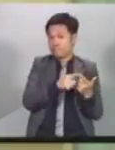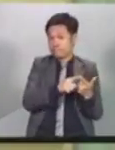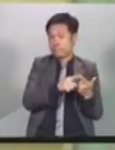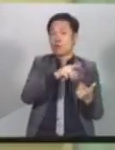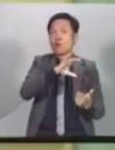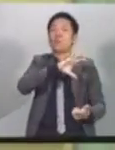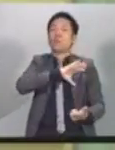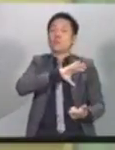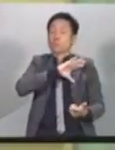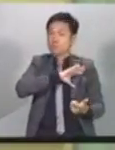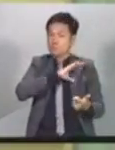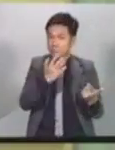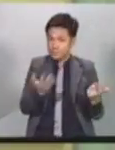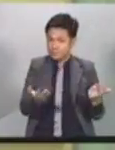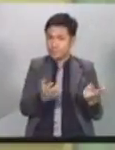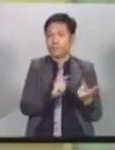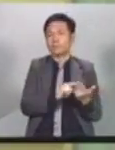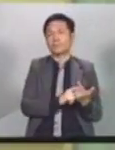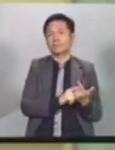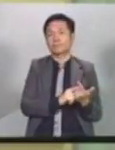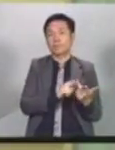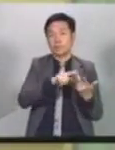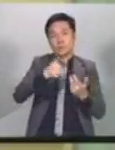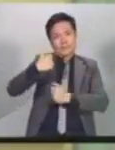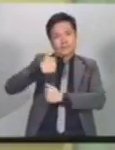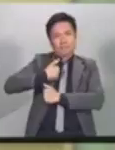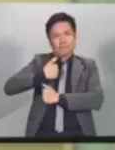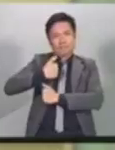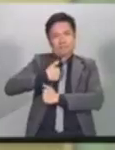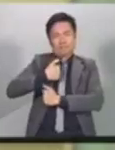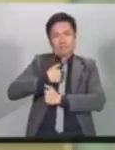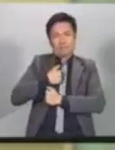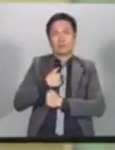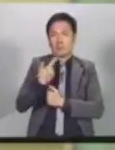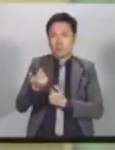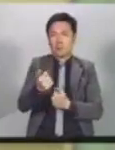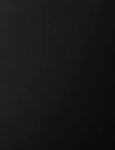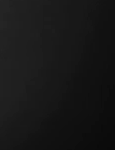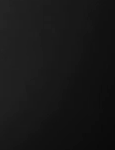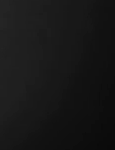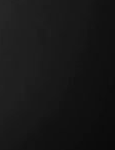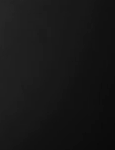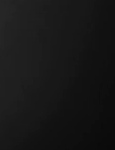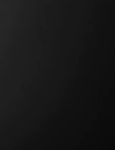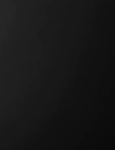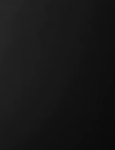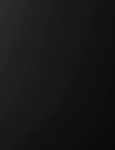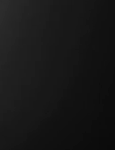PDRM ataupun Angkatan Tentera Malaysia yang akan bertugas membantu.